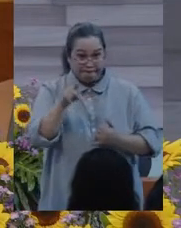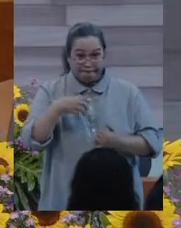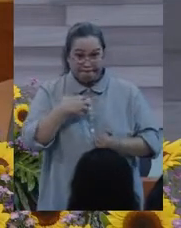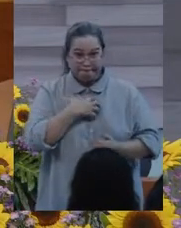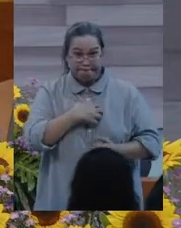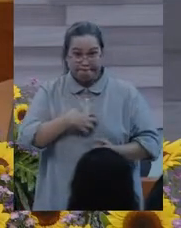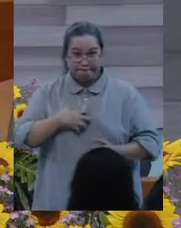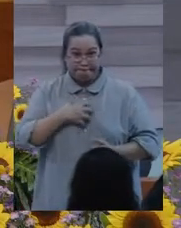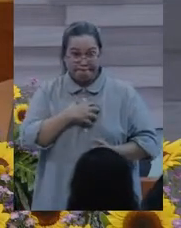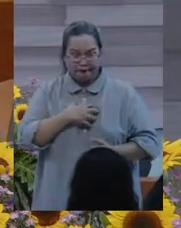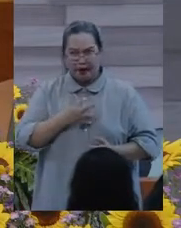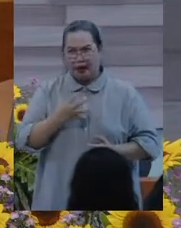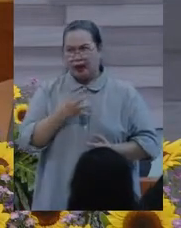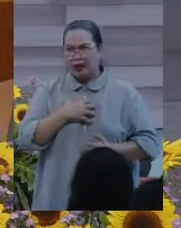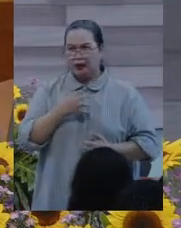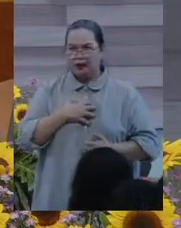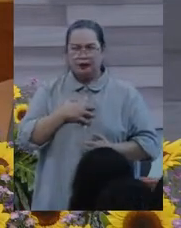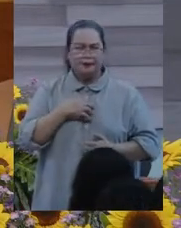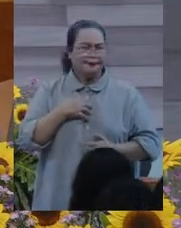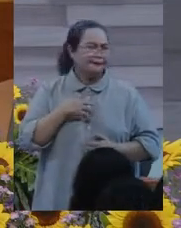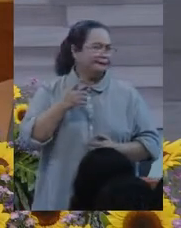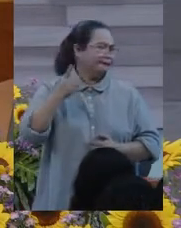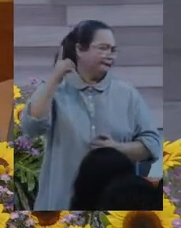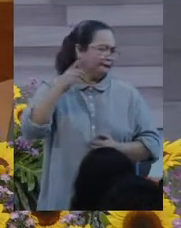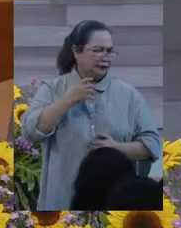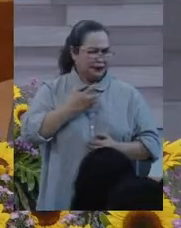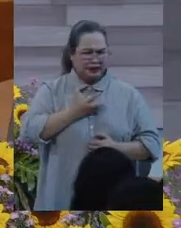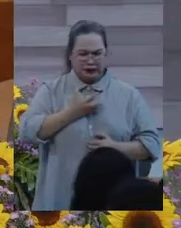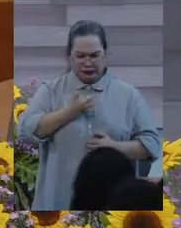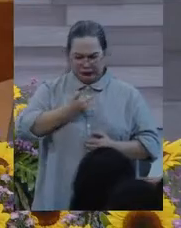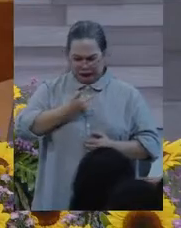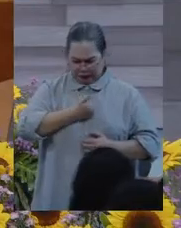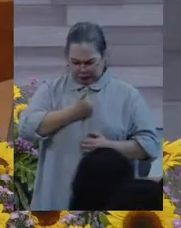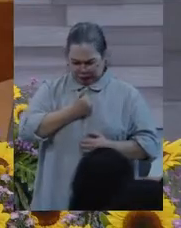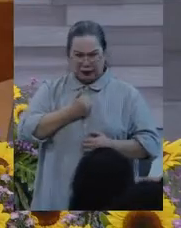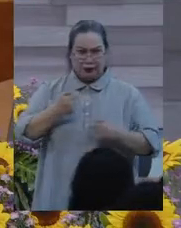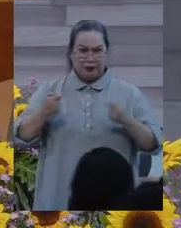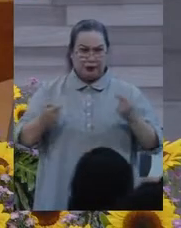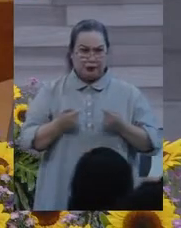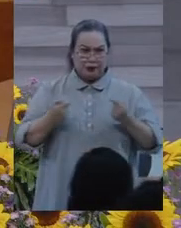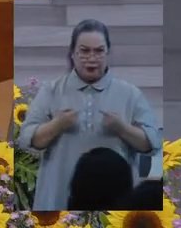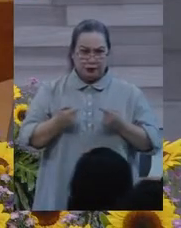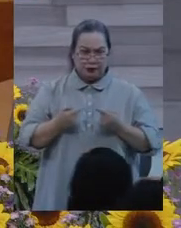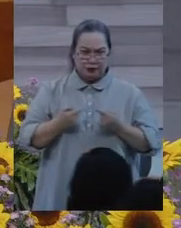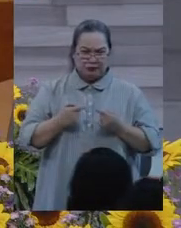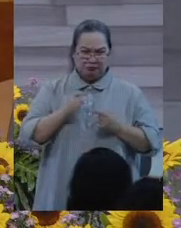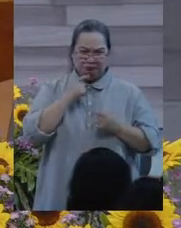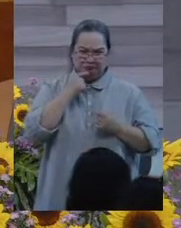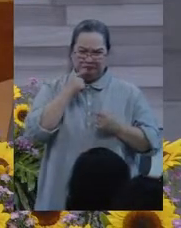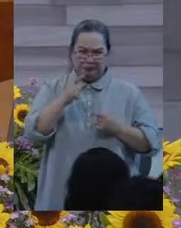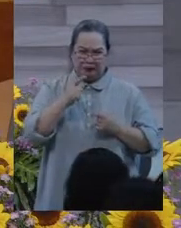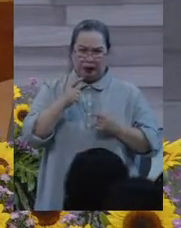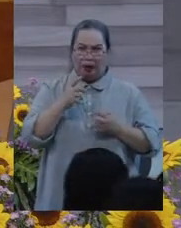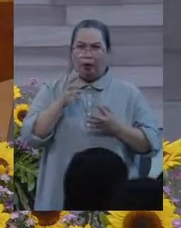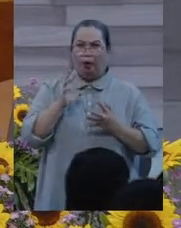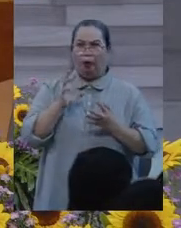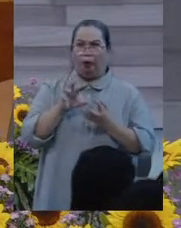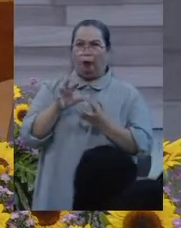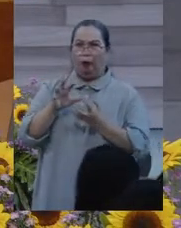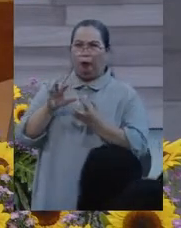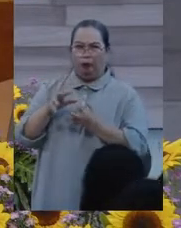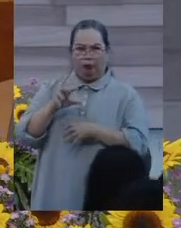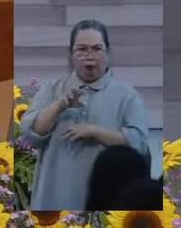grumblers, malcontents, following their own sinful desires. They are loud-mouthed